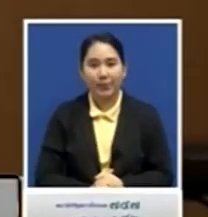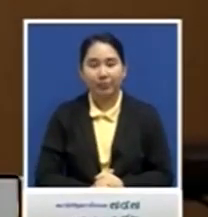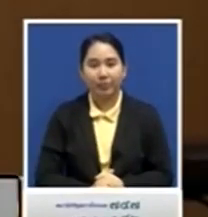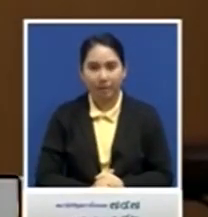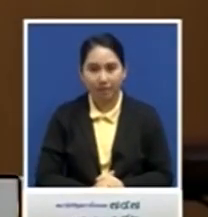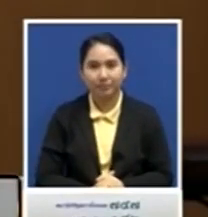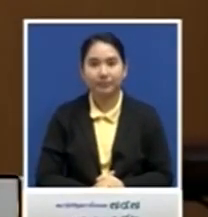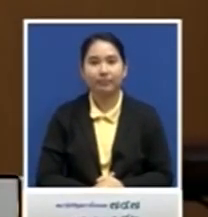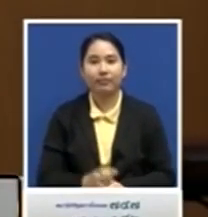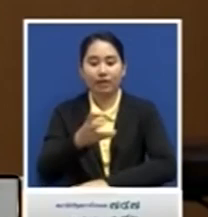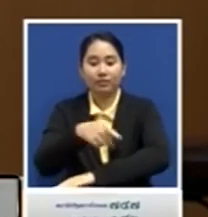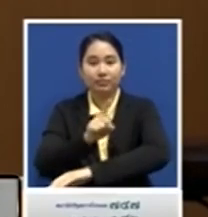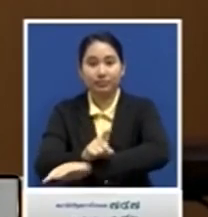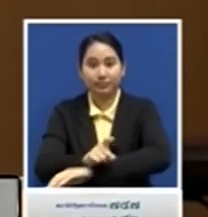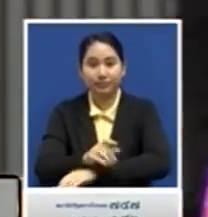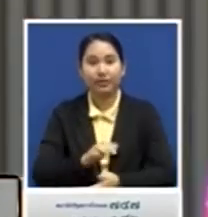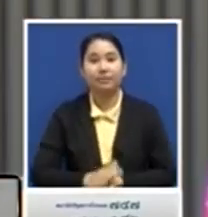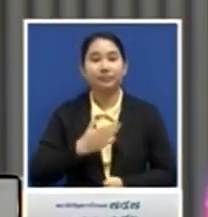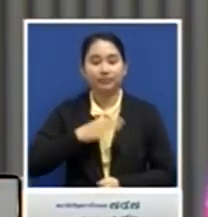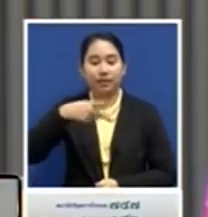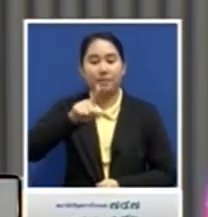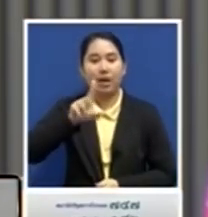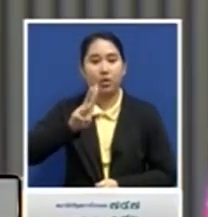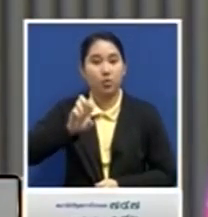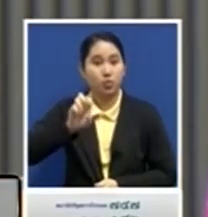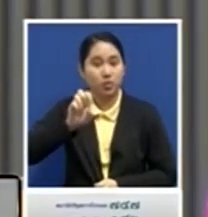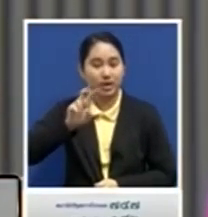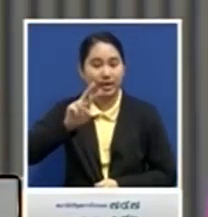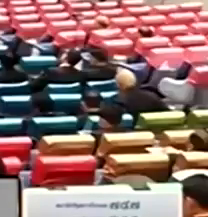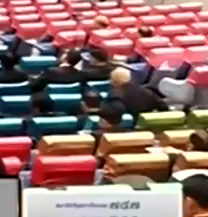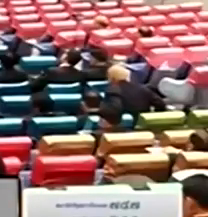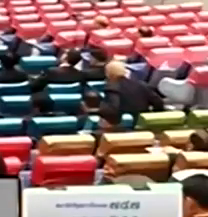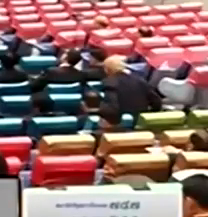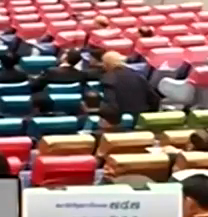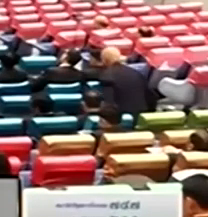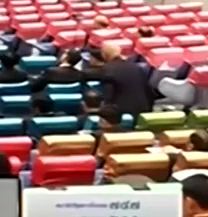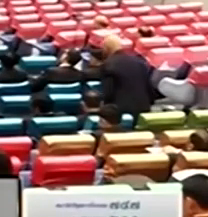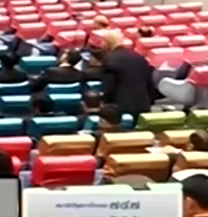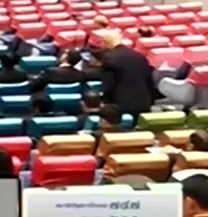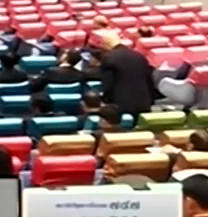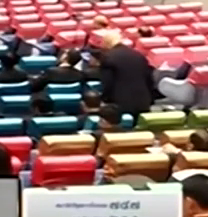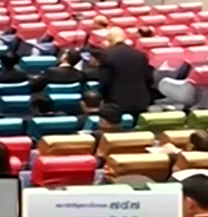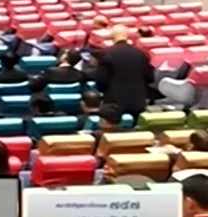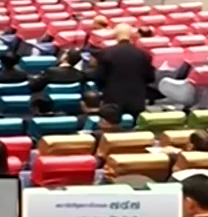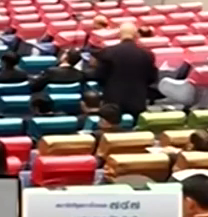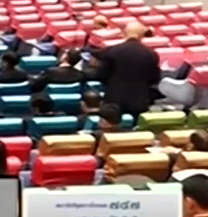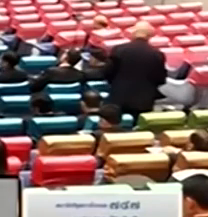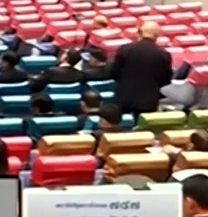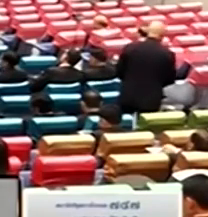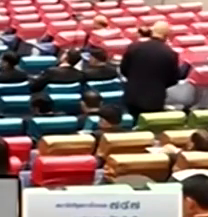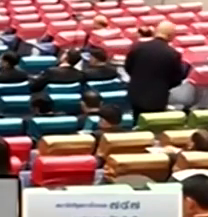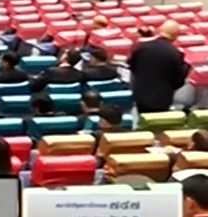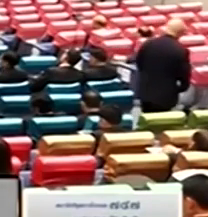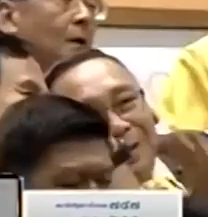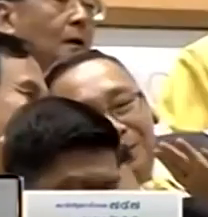ดกฎหมายอาญาตามมาตรา420บนโลกออนไลน์ก็แซวกันบอกว่ากฎหมายประมวลกฎหมายอาญาเนี่ยมีแค่398